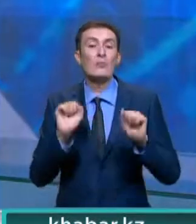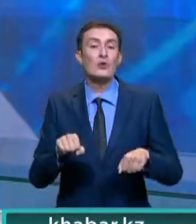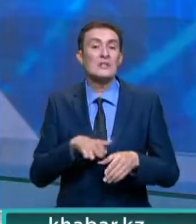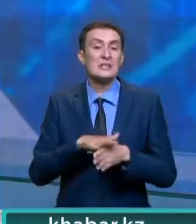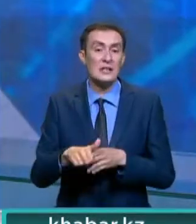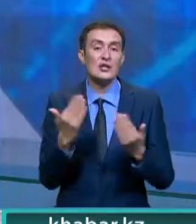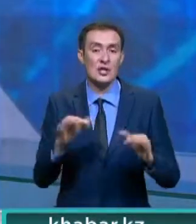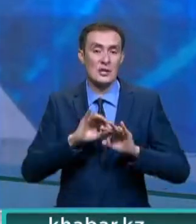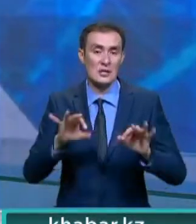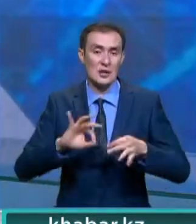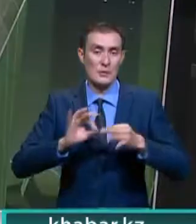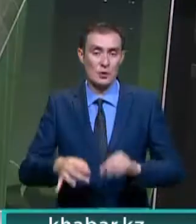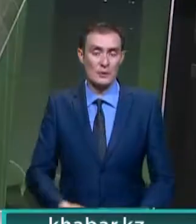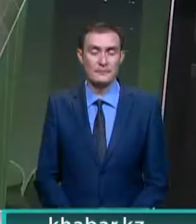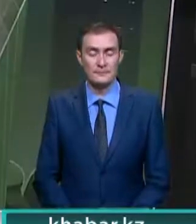Ковалева.